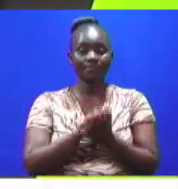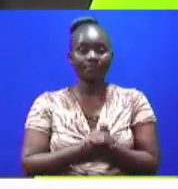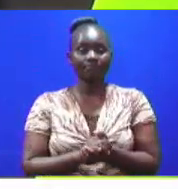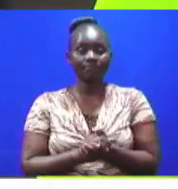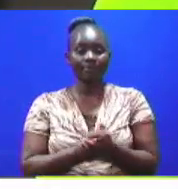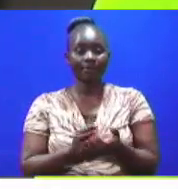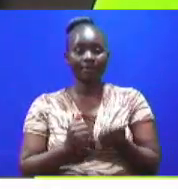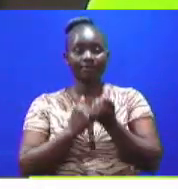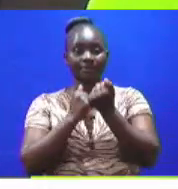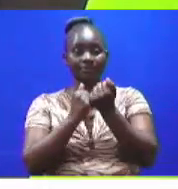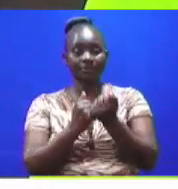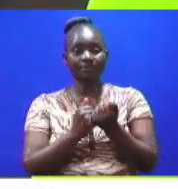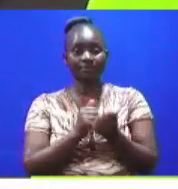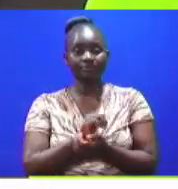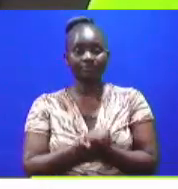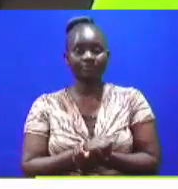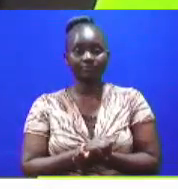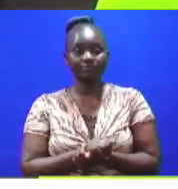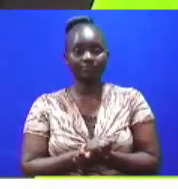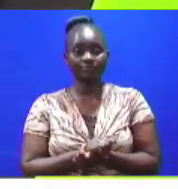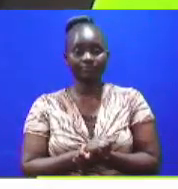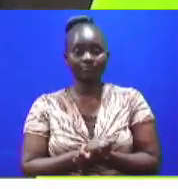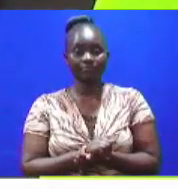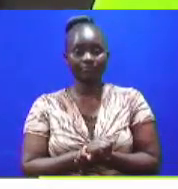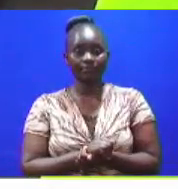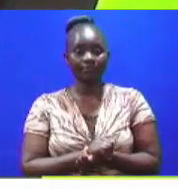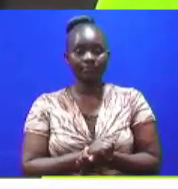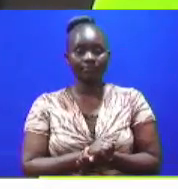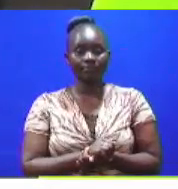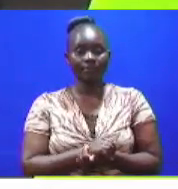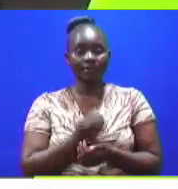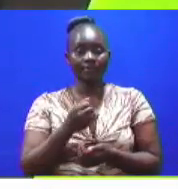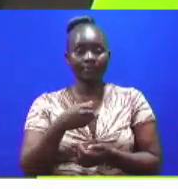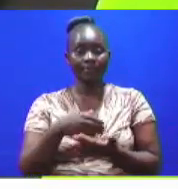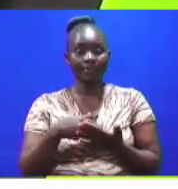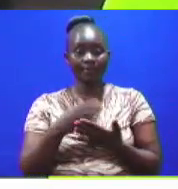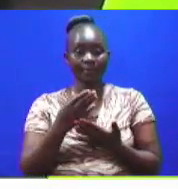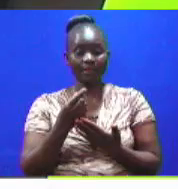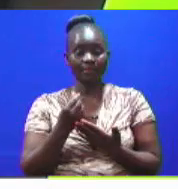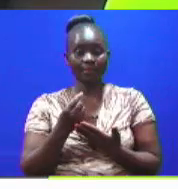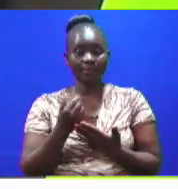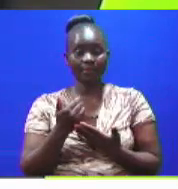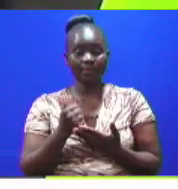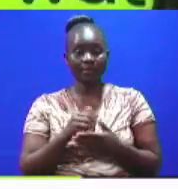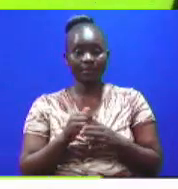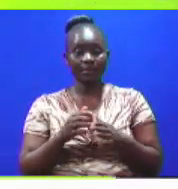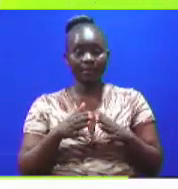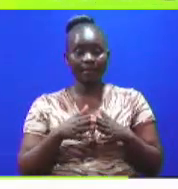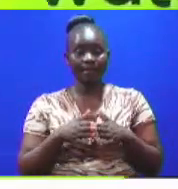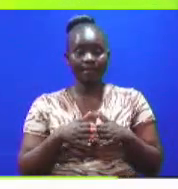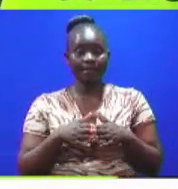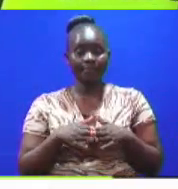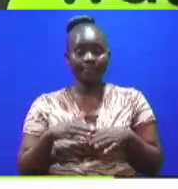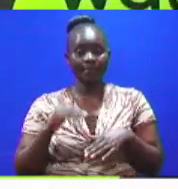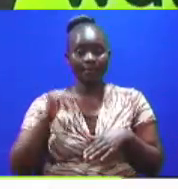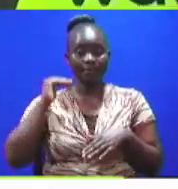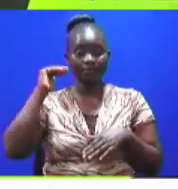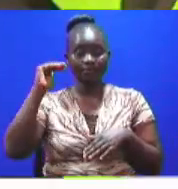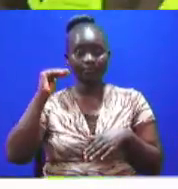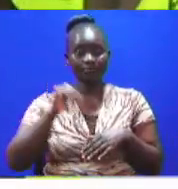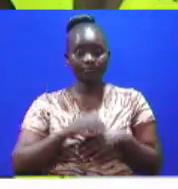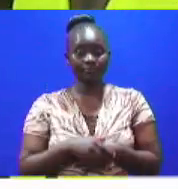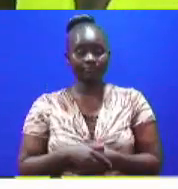support. Na anda tuwa wate vili lende muna wala lende chibesa chibakonya singi jina wa antawa ima kubate family. Njenu mwishimu wa fili